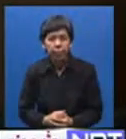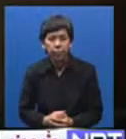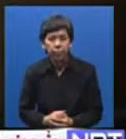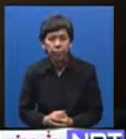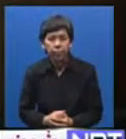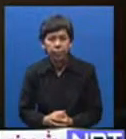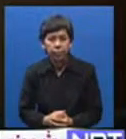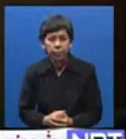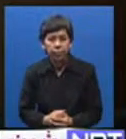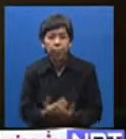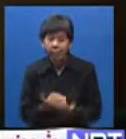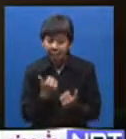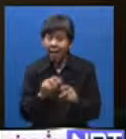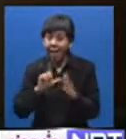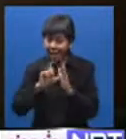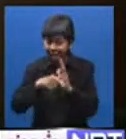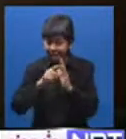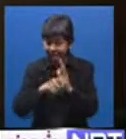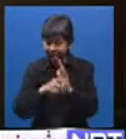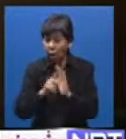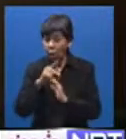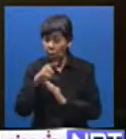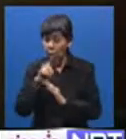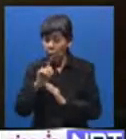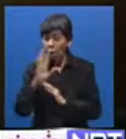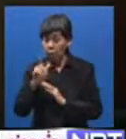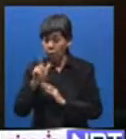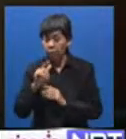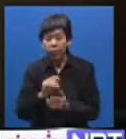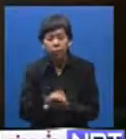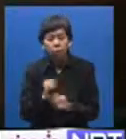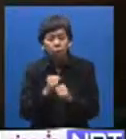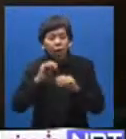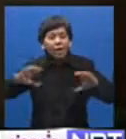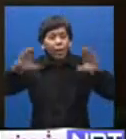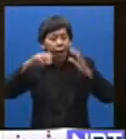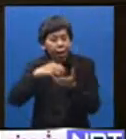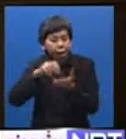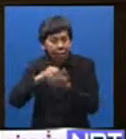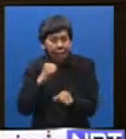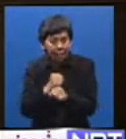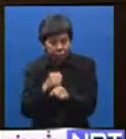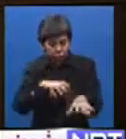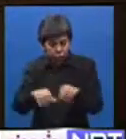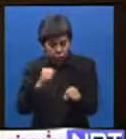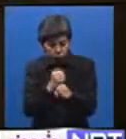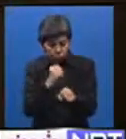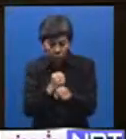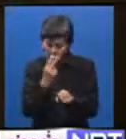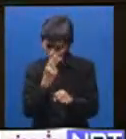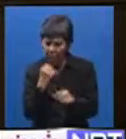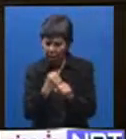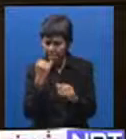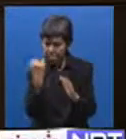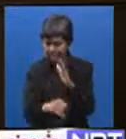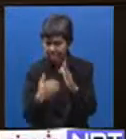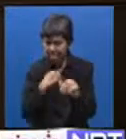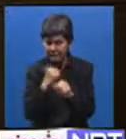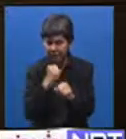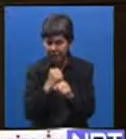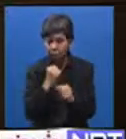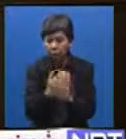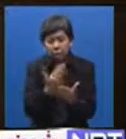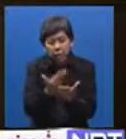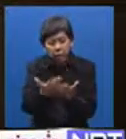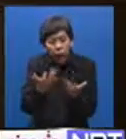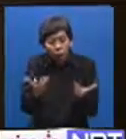้เลขาธิการคณะกรรมการป้องกันและปราบปรามการทุจริตในภาครัฐระบุว่ากระบวนการที่เข้าข่ายทุจริตอยู่ในส่วนของการจัดห